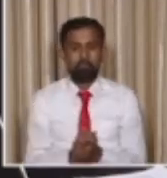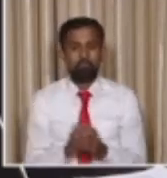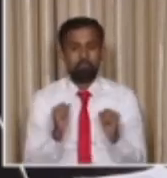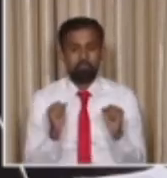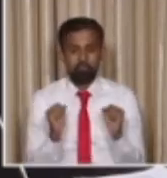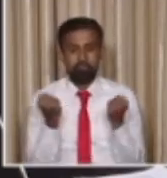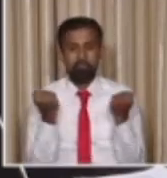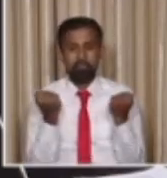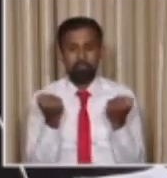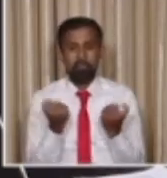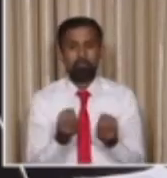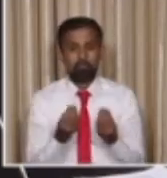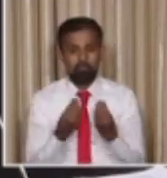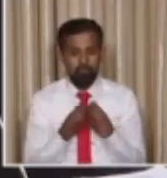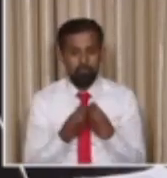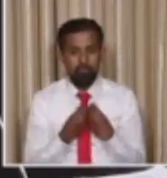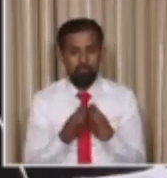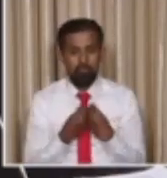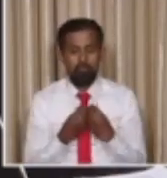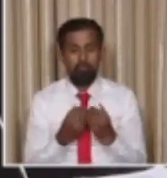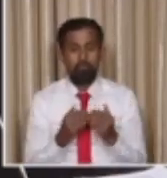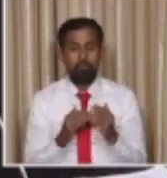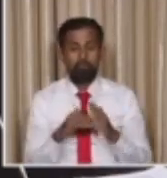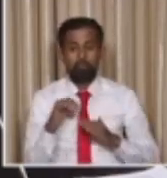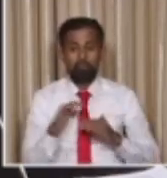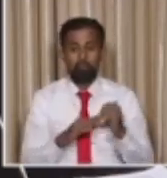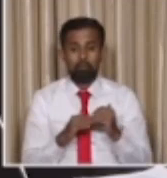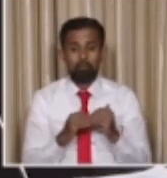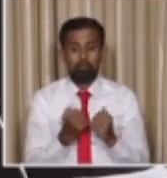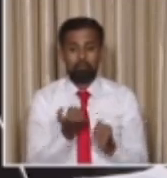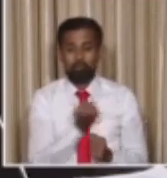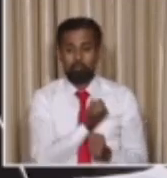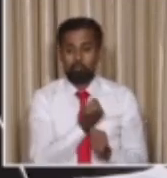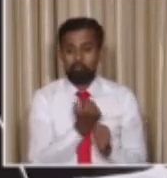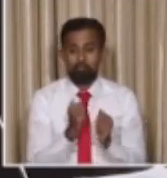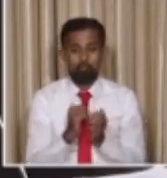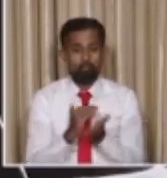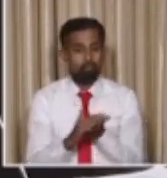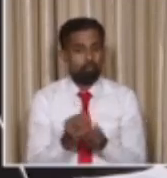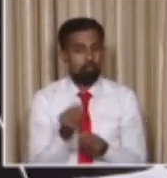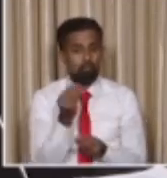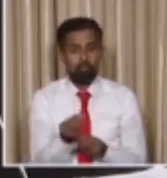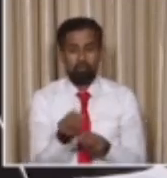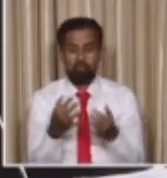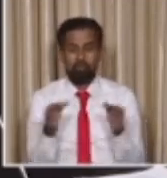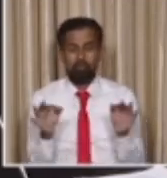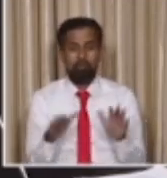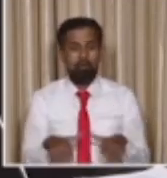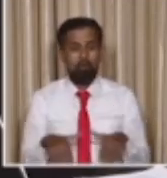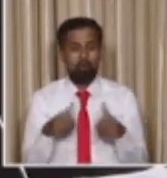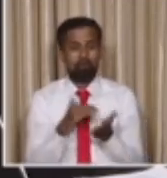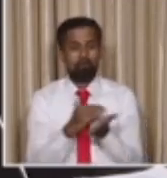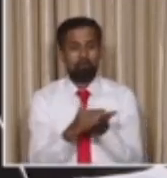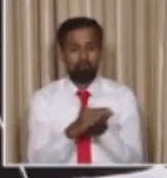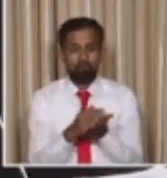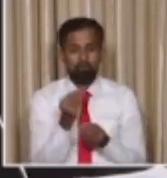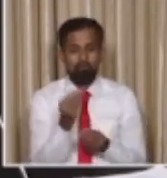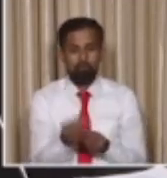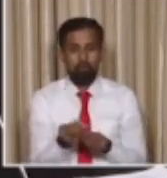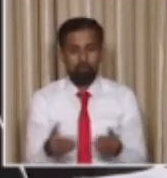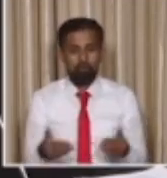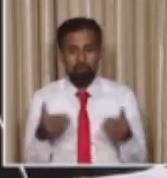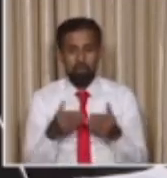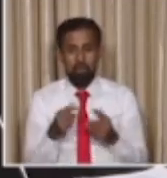ශක්තිය ලබා ගත්තේ වෘත්තීය මට්ටමේ වෛද්‍ය සේවාවක් ලබා දුන්නා නිදහස් සෞඛ්‍ය සේවයක් ඒ වගේම අද